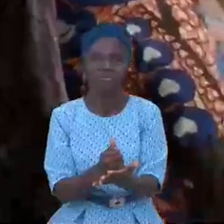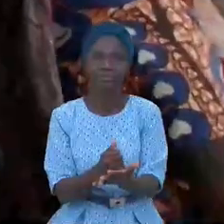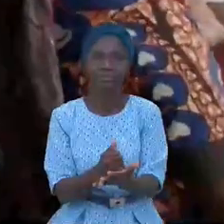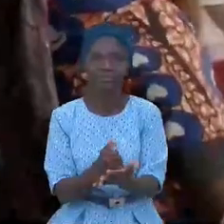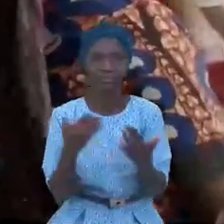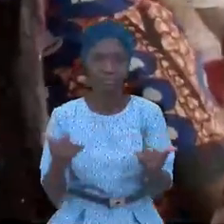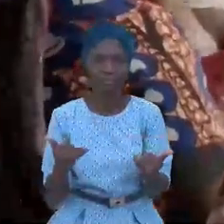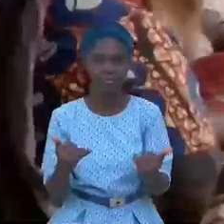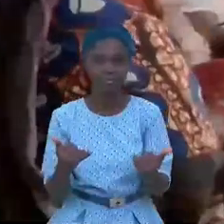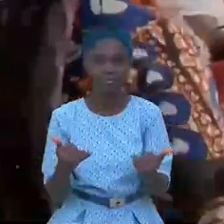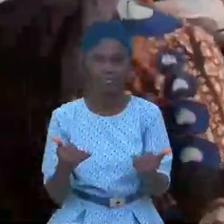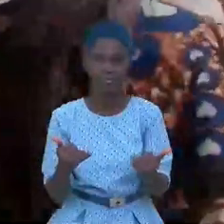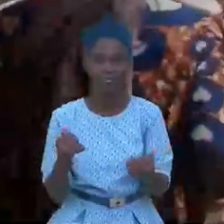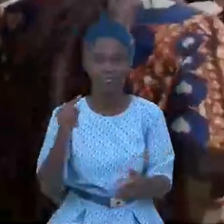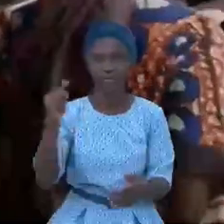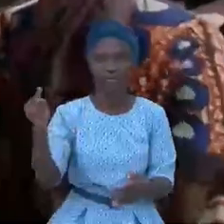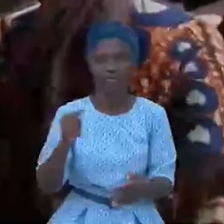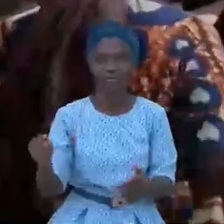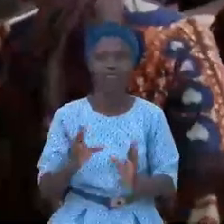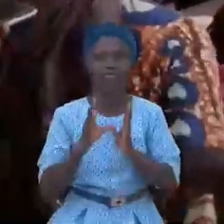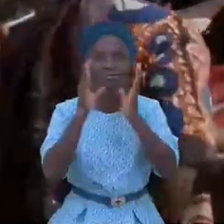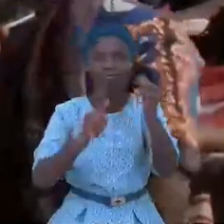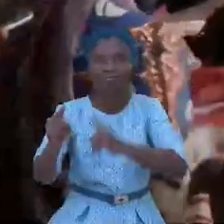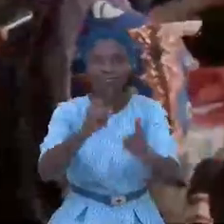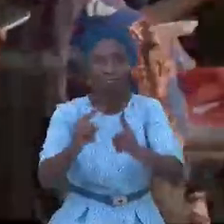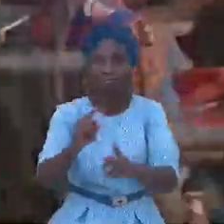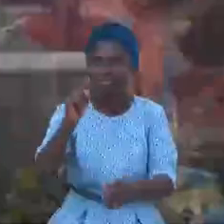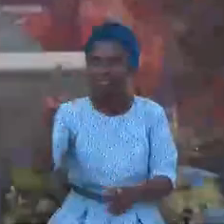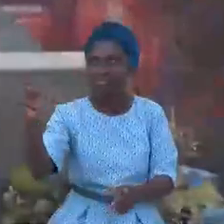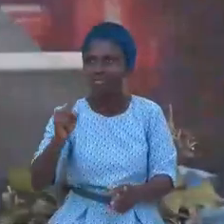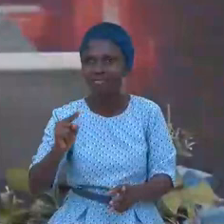Z maintenant. Quelqu'un dit Z.